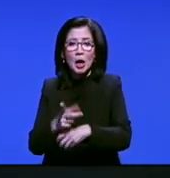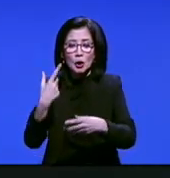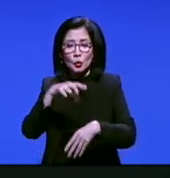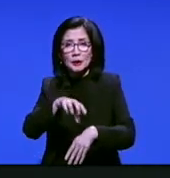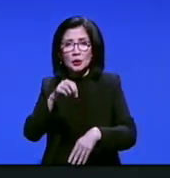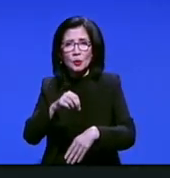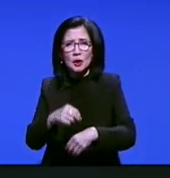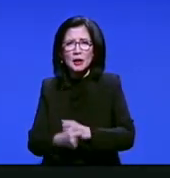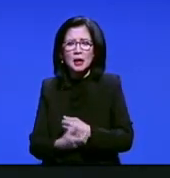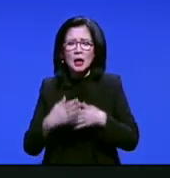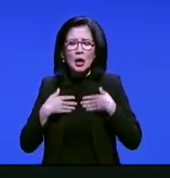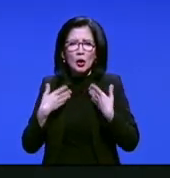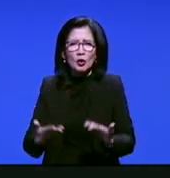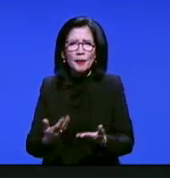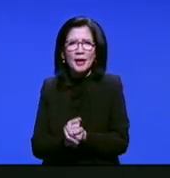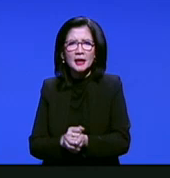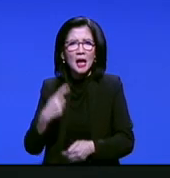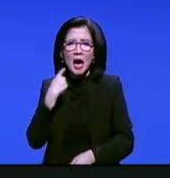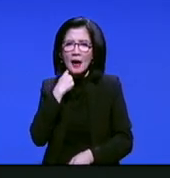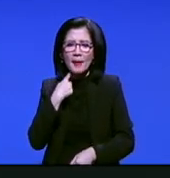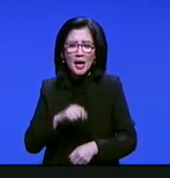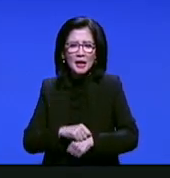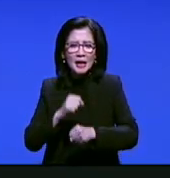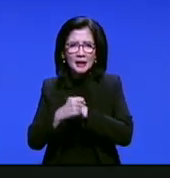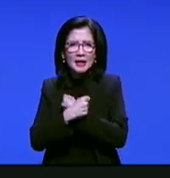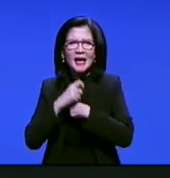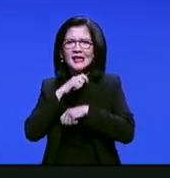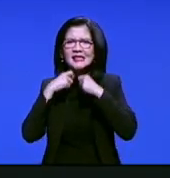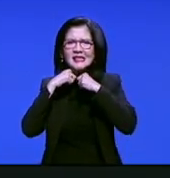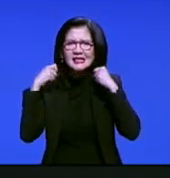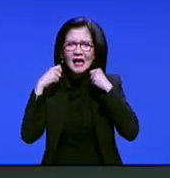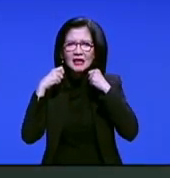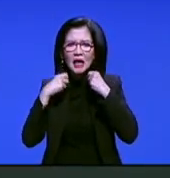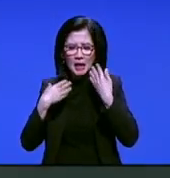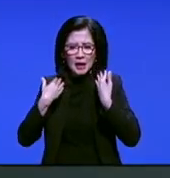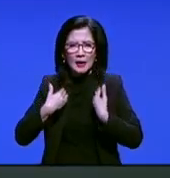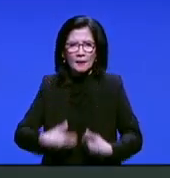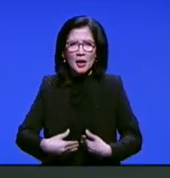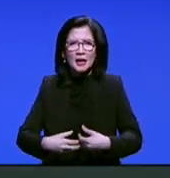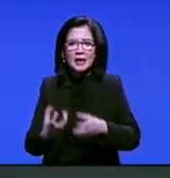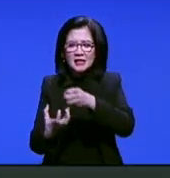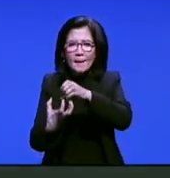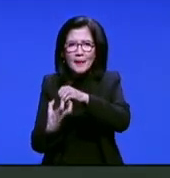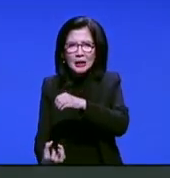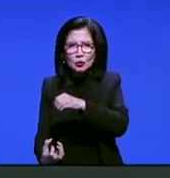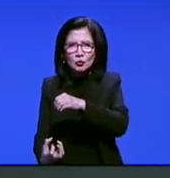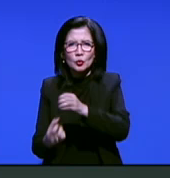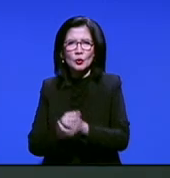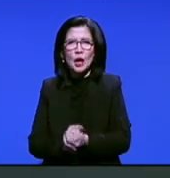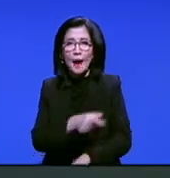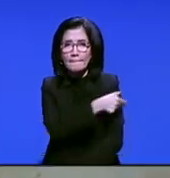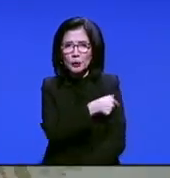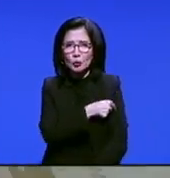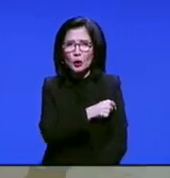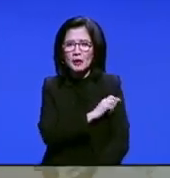korban sangat mengenaskan dengan kondisi kepala dan tangan terikat tali, serta tubuhnya diberi pemberat berupa batu. Sejumlah petugas pun